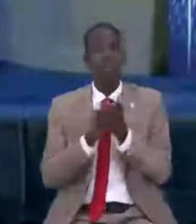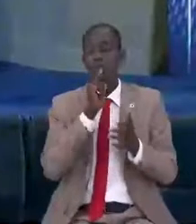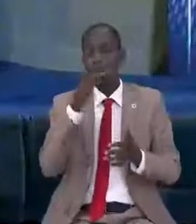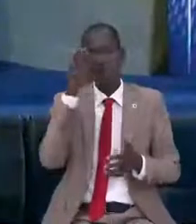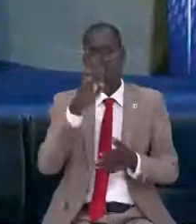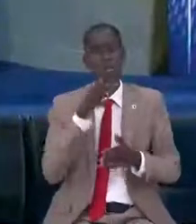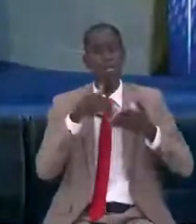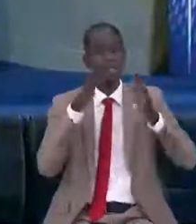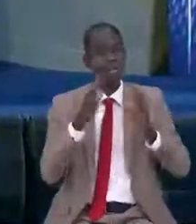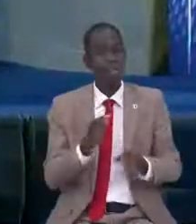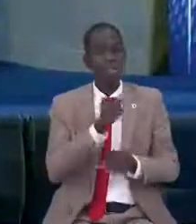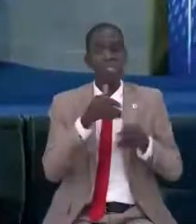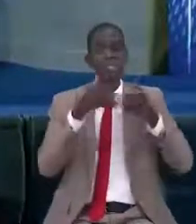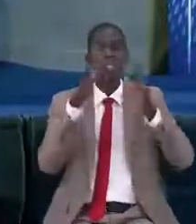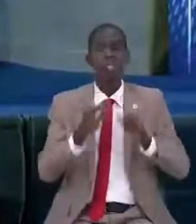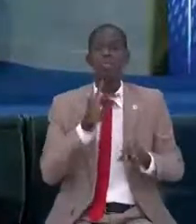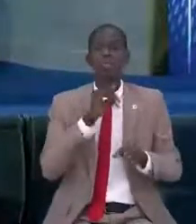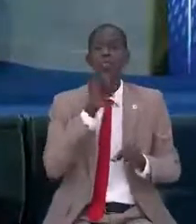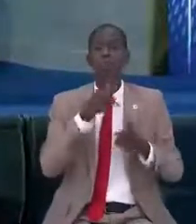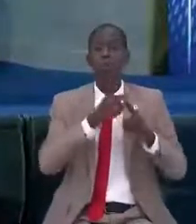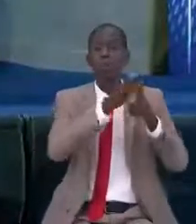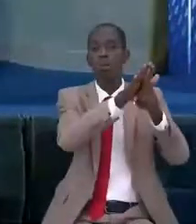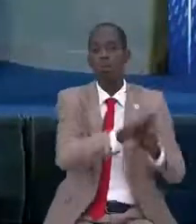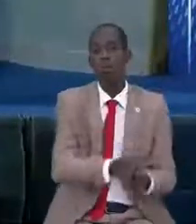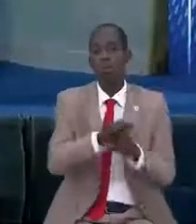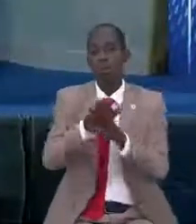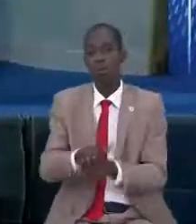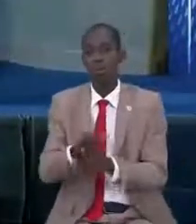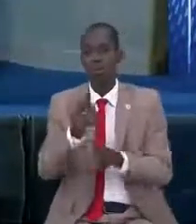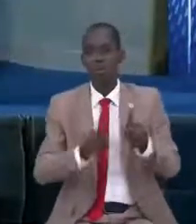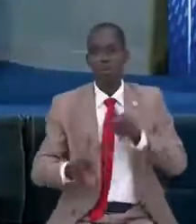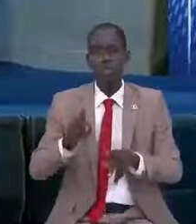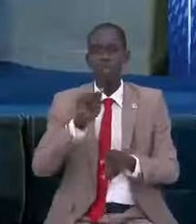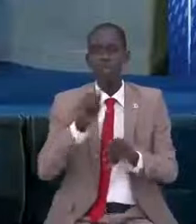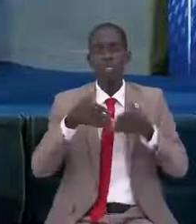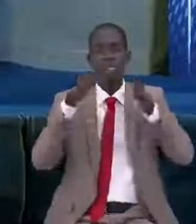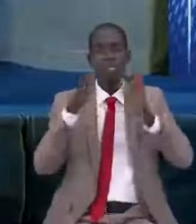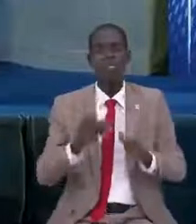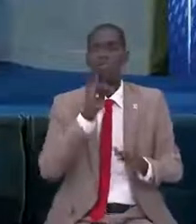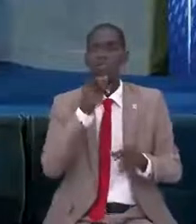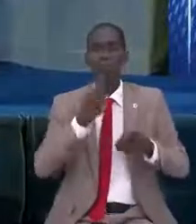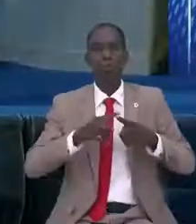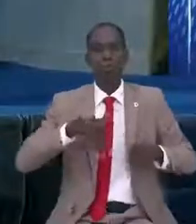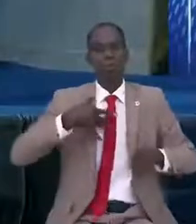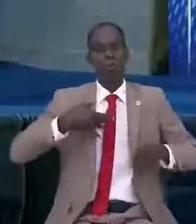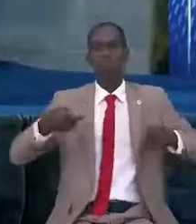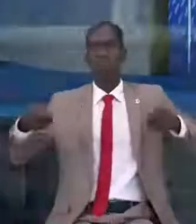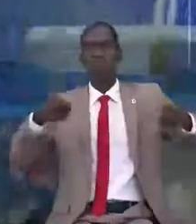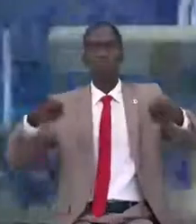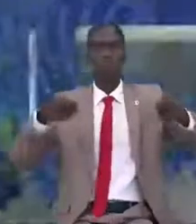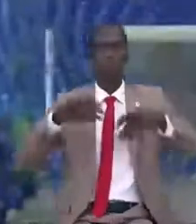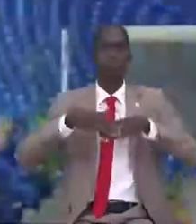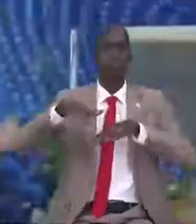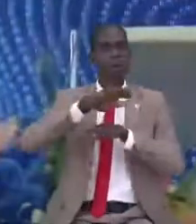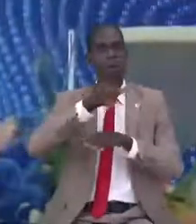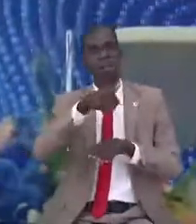pourquoi tu es devenu dirigeant. Un dirigeant ne doit pas opprimer les gens. Un dirigeant ne doit pas avoir la domination sur